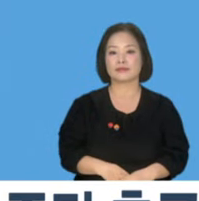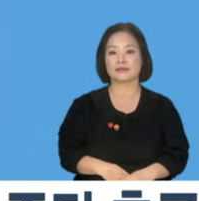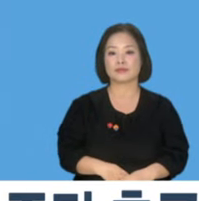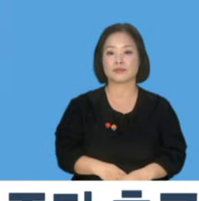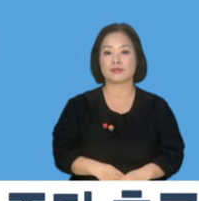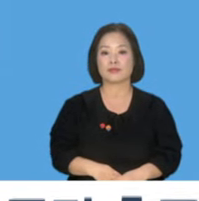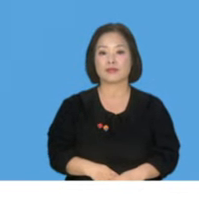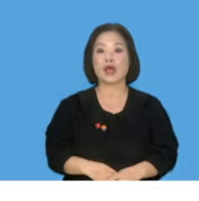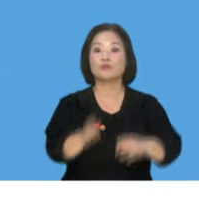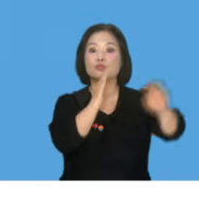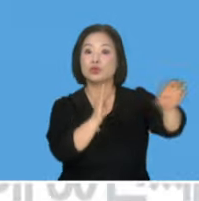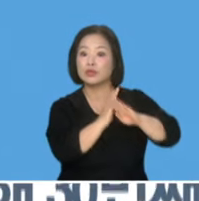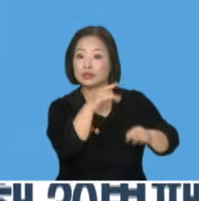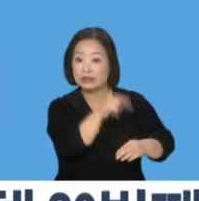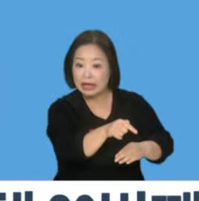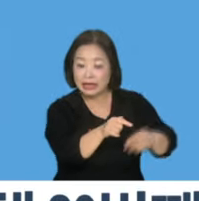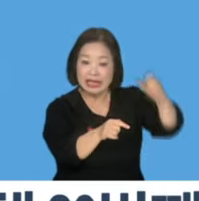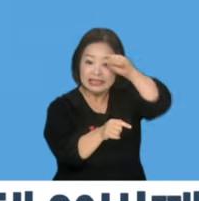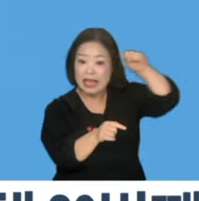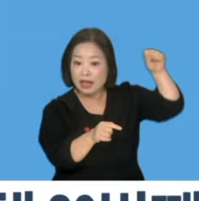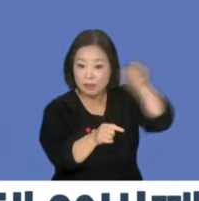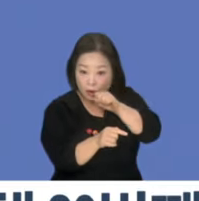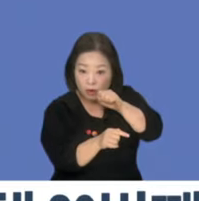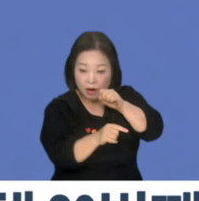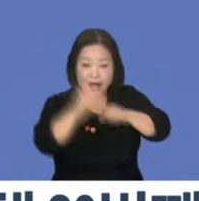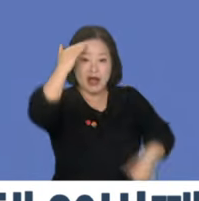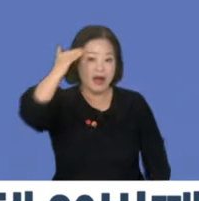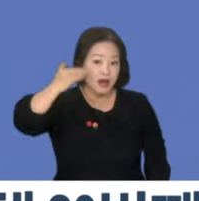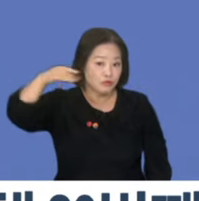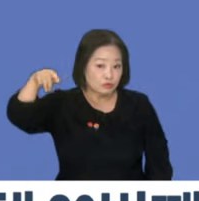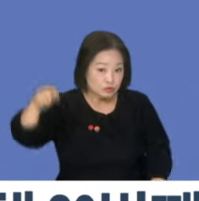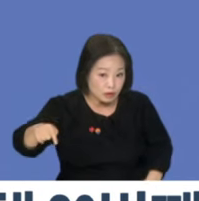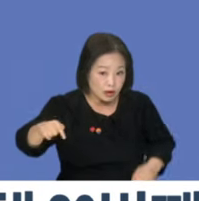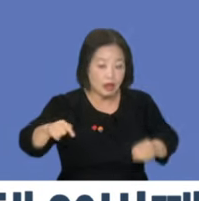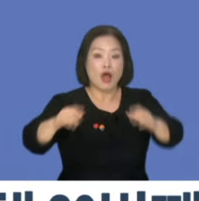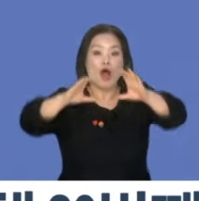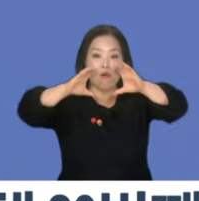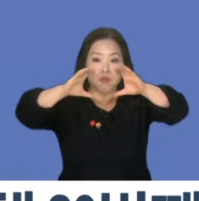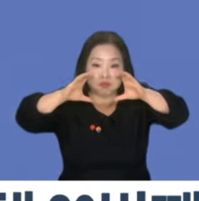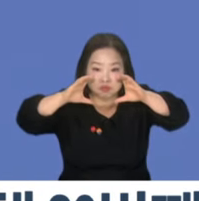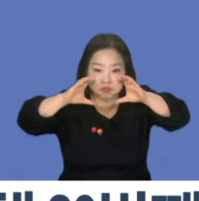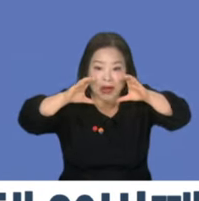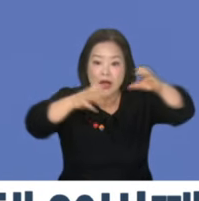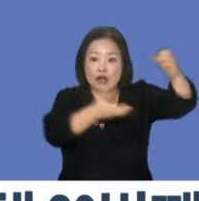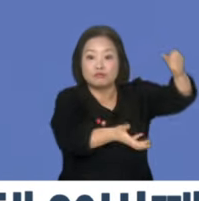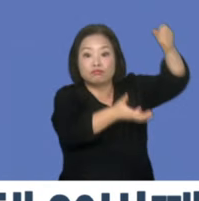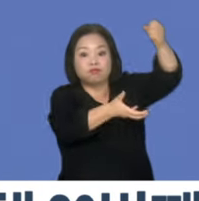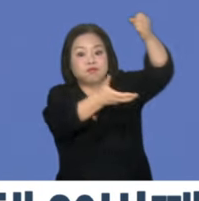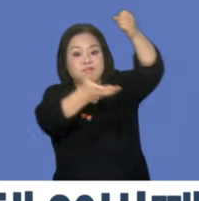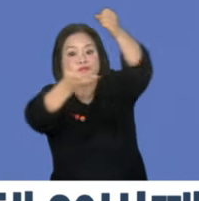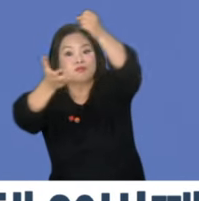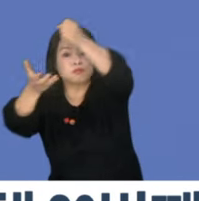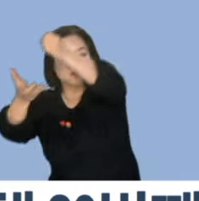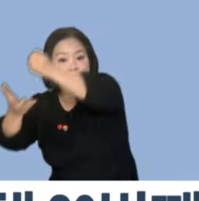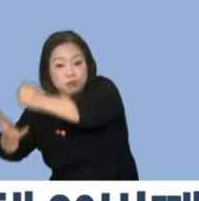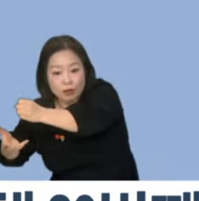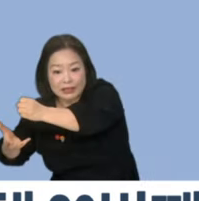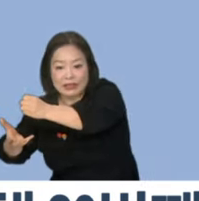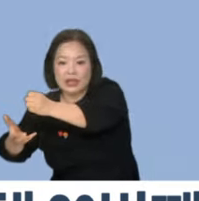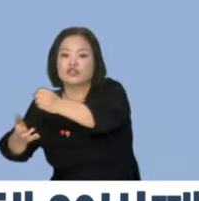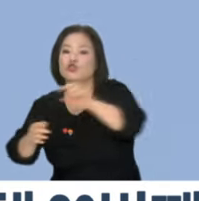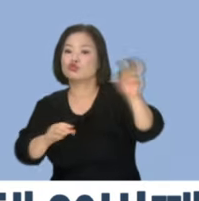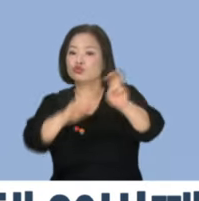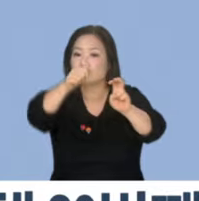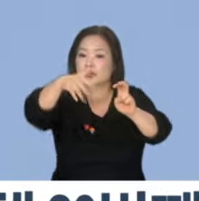기사입니다 북한이 새벽 시간에 우리 지역을 향해 날린 부선은 20여 올해들어 30번째 쓰레기 부선 부양으로